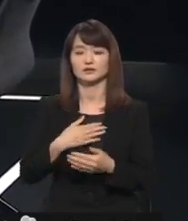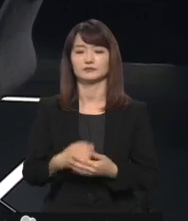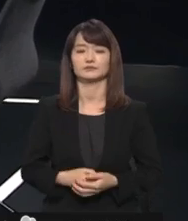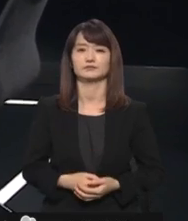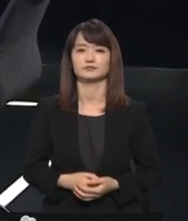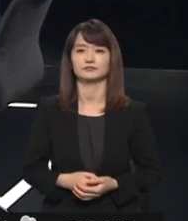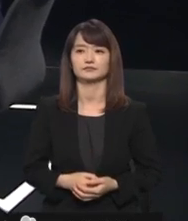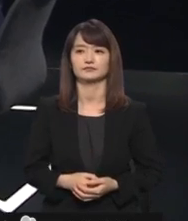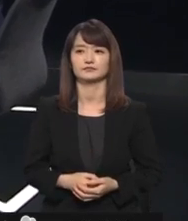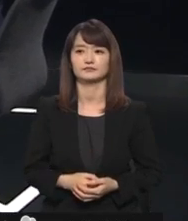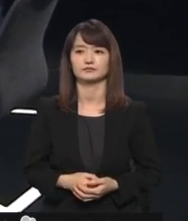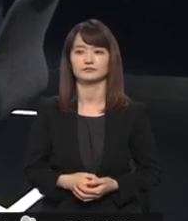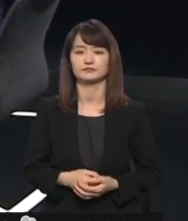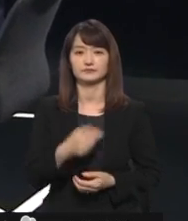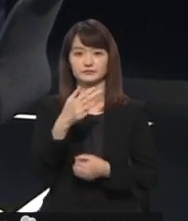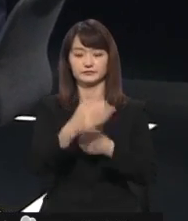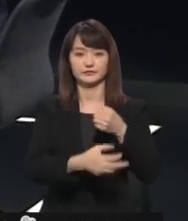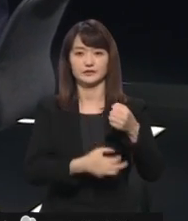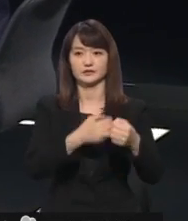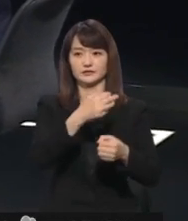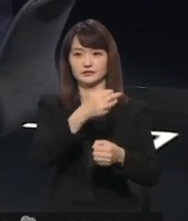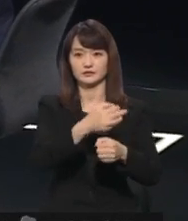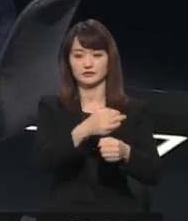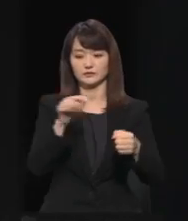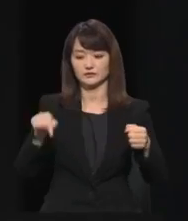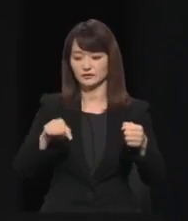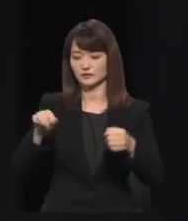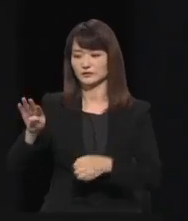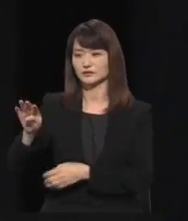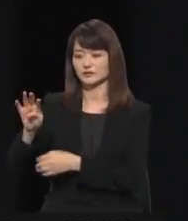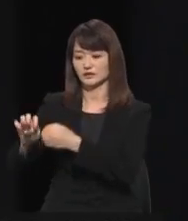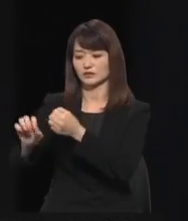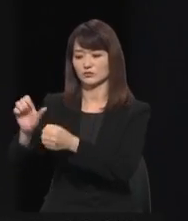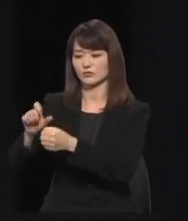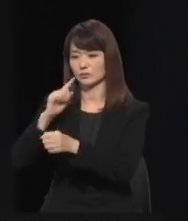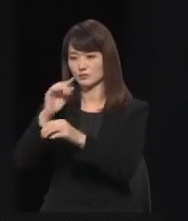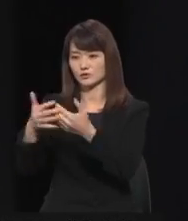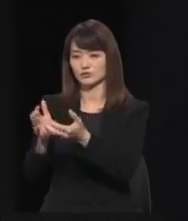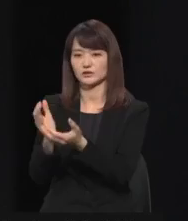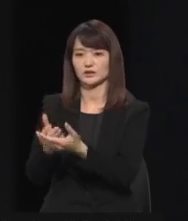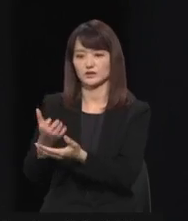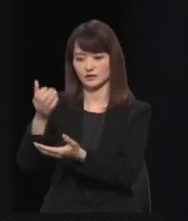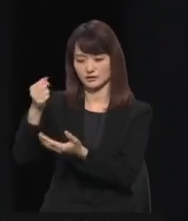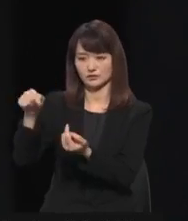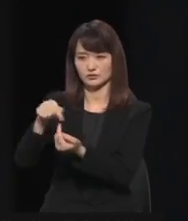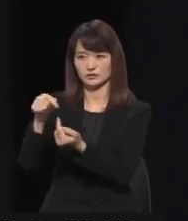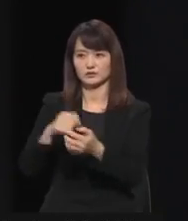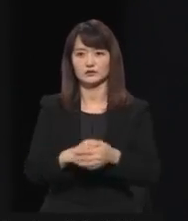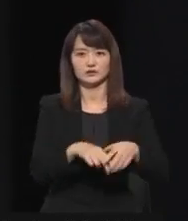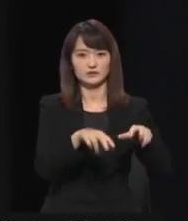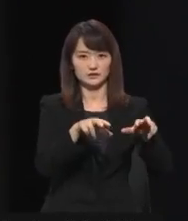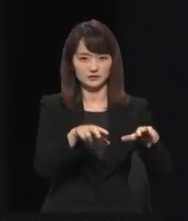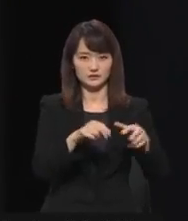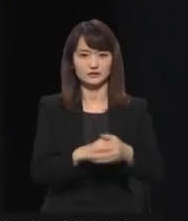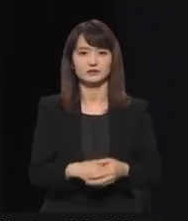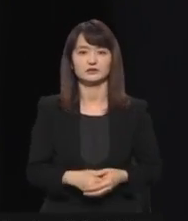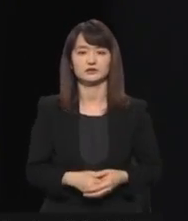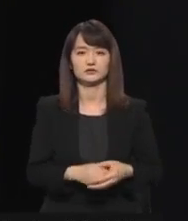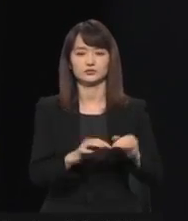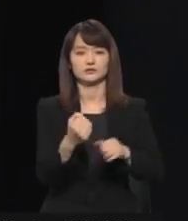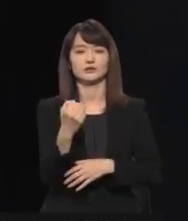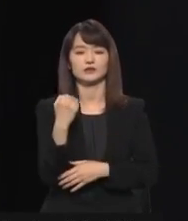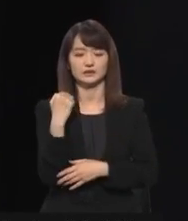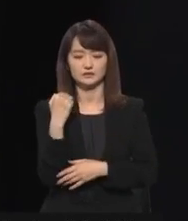동안 그동안의 15년 정도 민주당이 집권을 했고 그 전에 전부다 현 국민의 2매 전신 전드 정당에서 집권